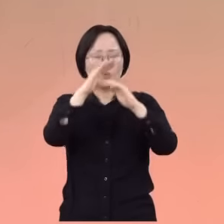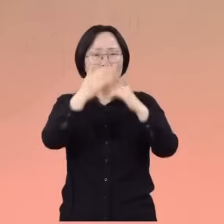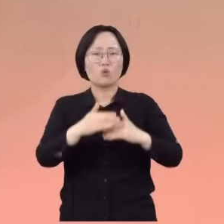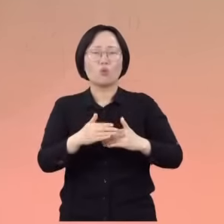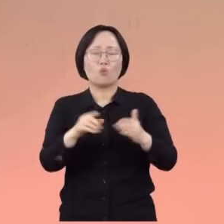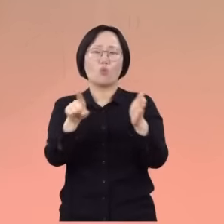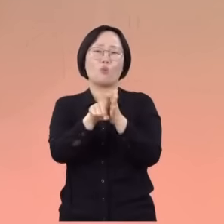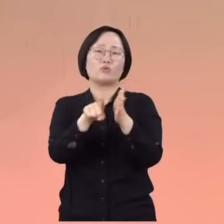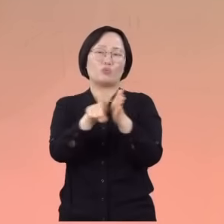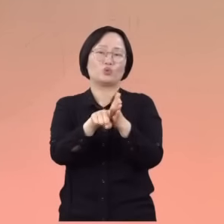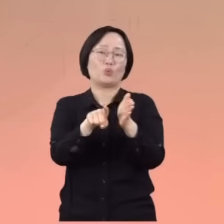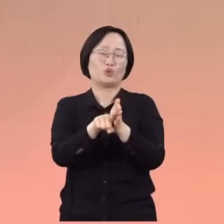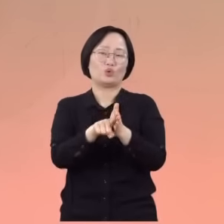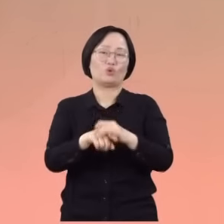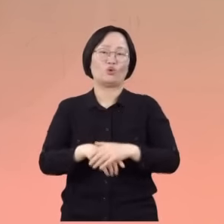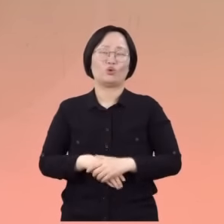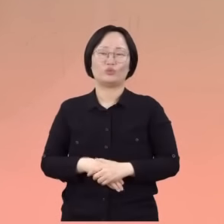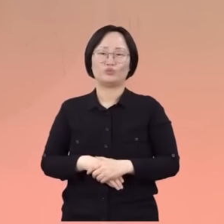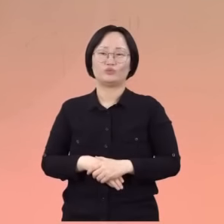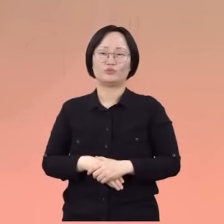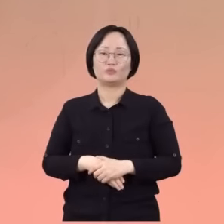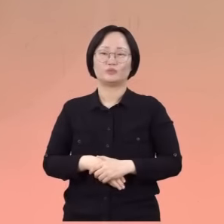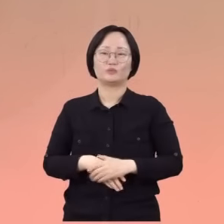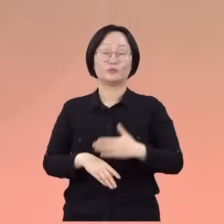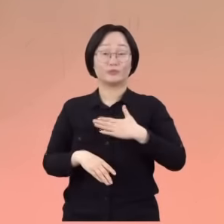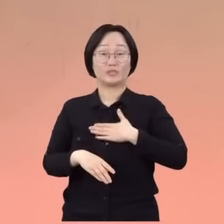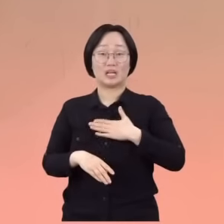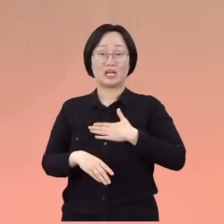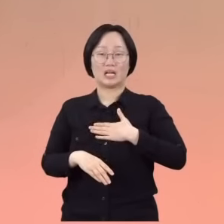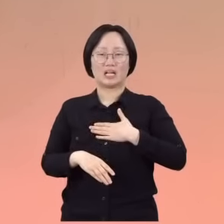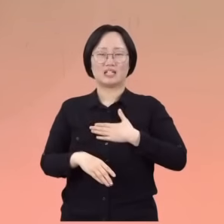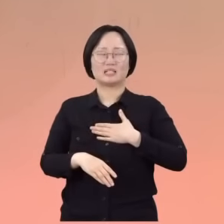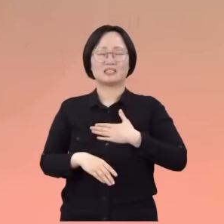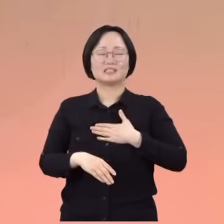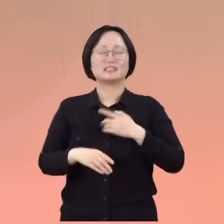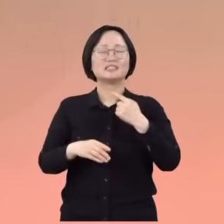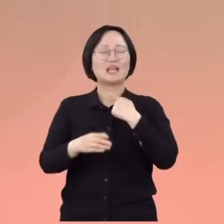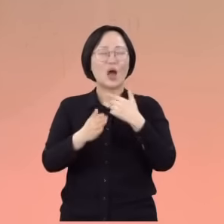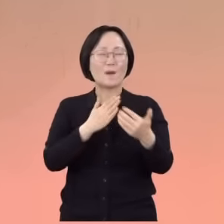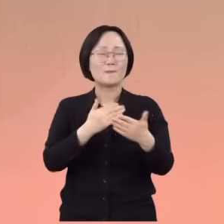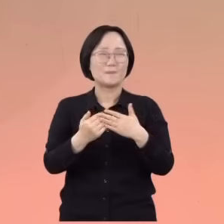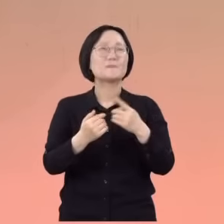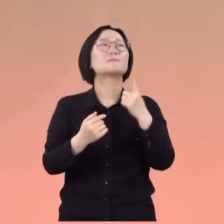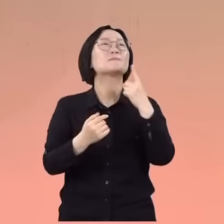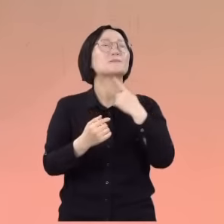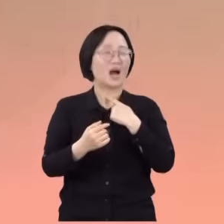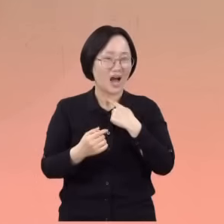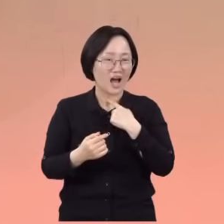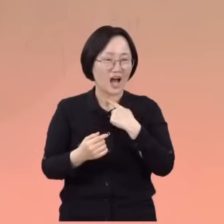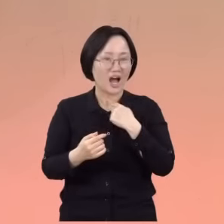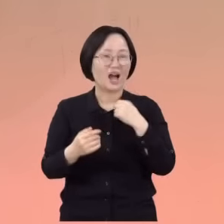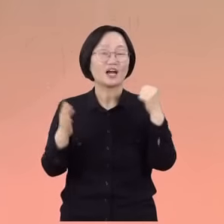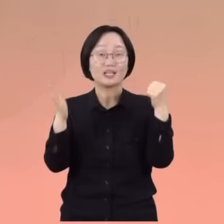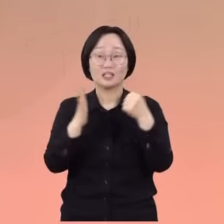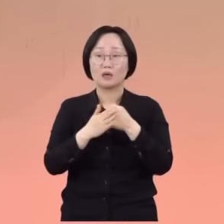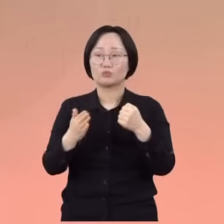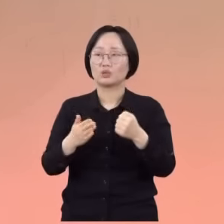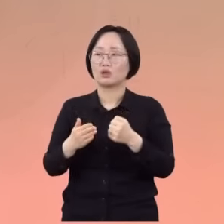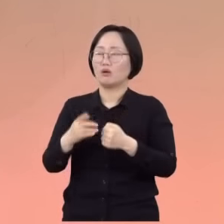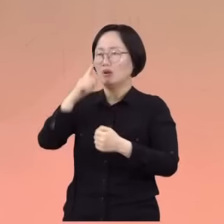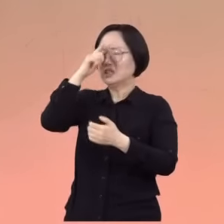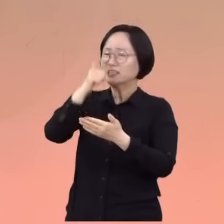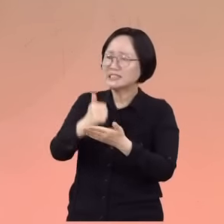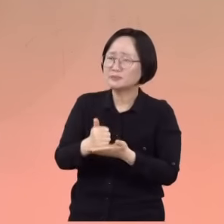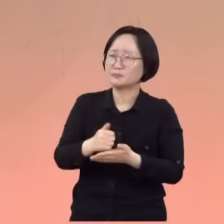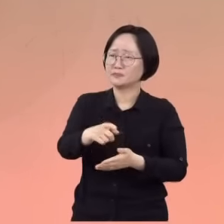그래서 자기가 기도해서 체험하고 맛을 보신 분들은 스님 소나무의 말씀 100%